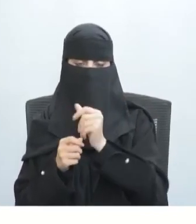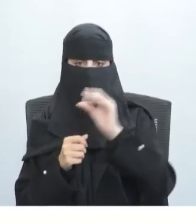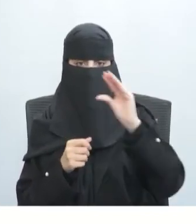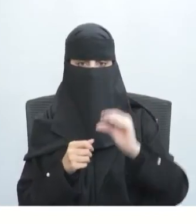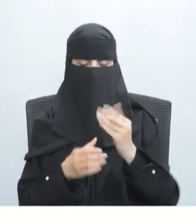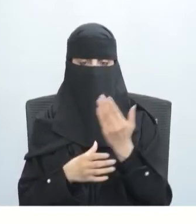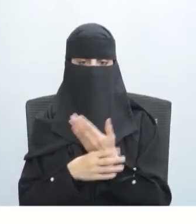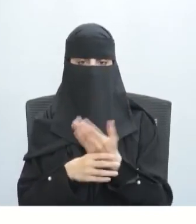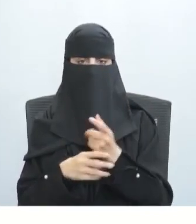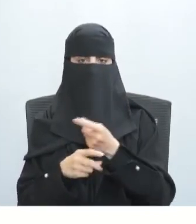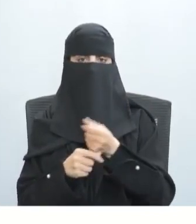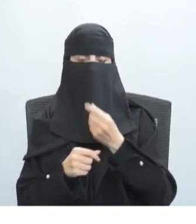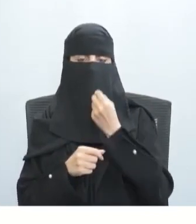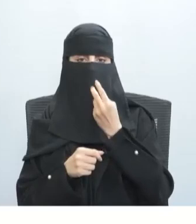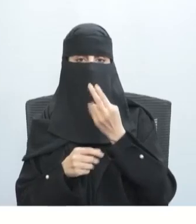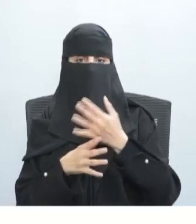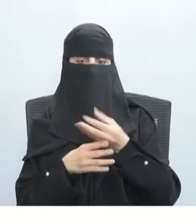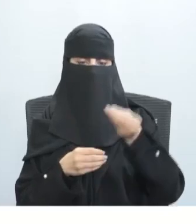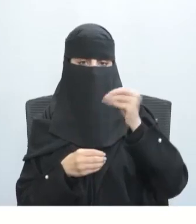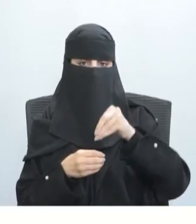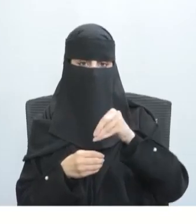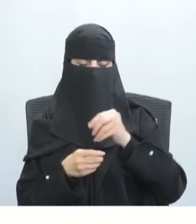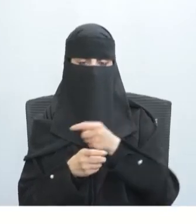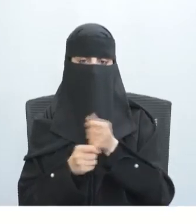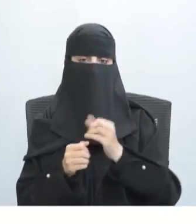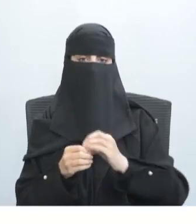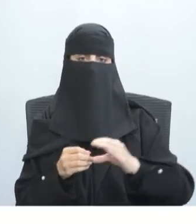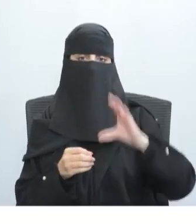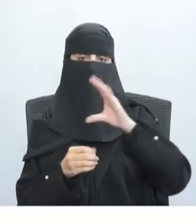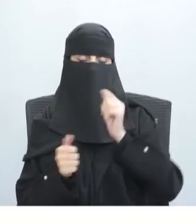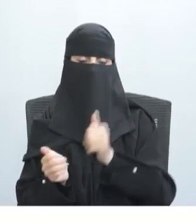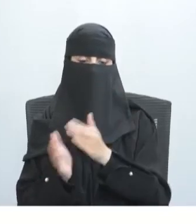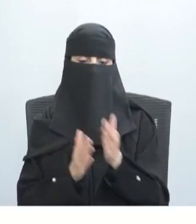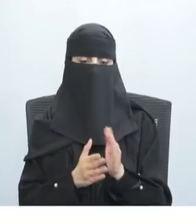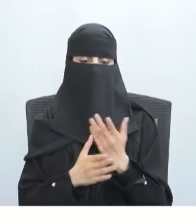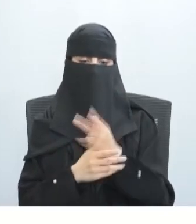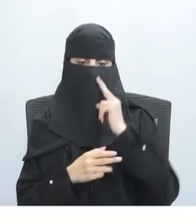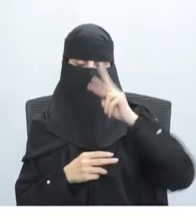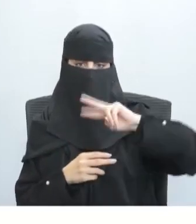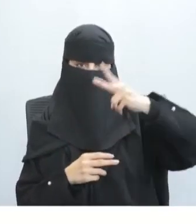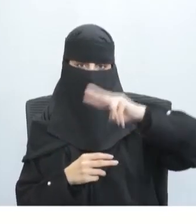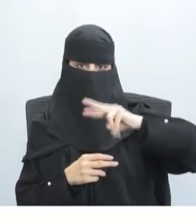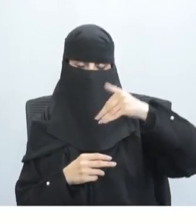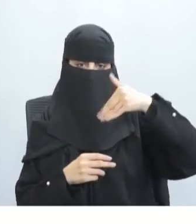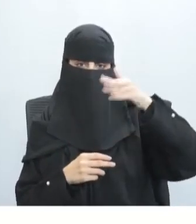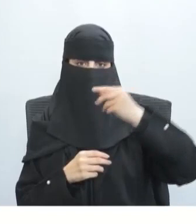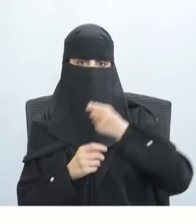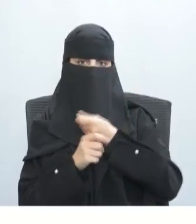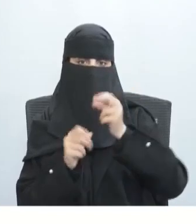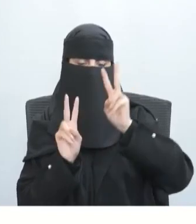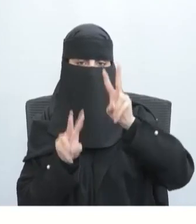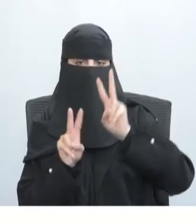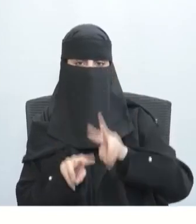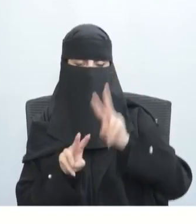الوديعه نفسها التي قمت بها انت في المثال الاول الاول اودعت 1000 والمثال الثاني نفس الطريقه ادعنا 1000 ريال ولكن اختلفت